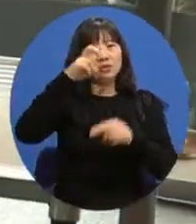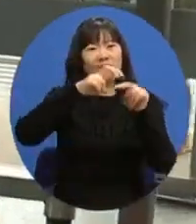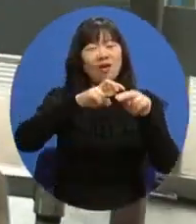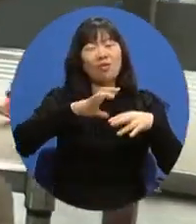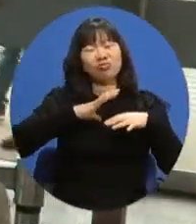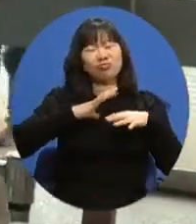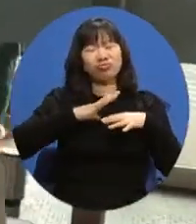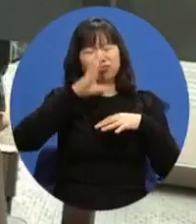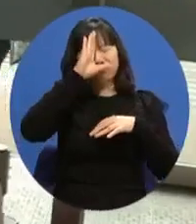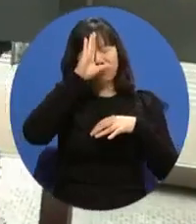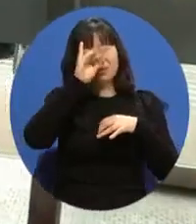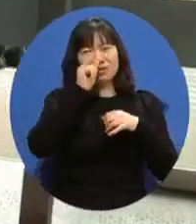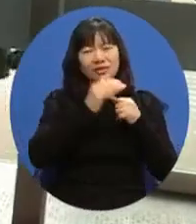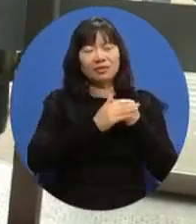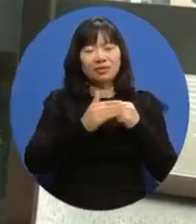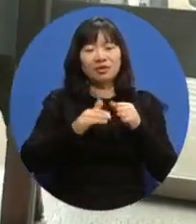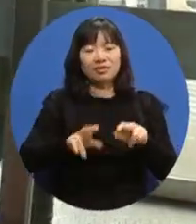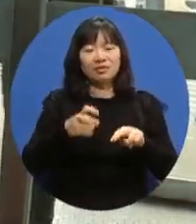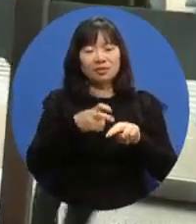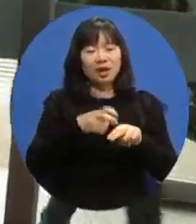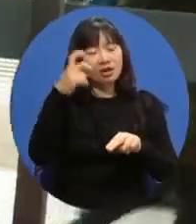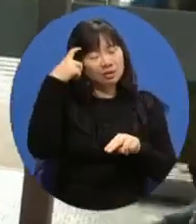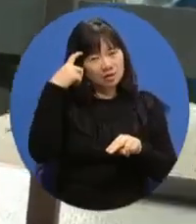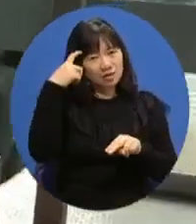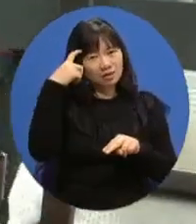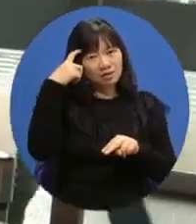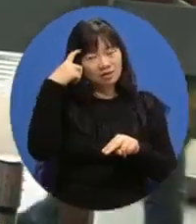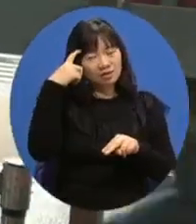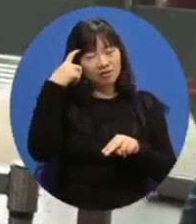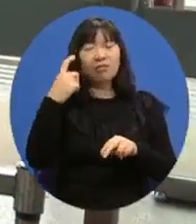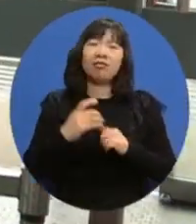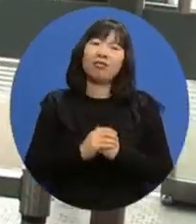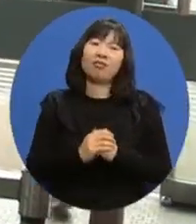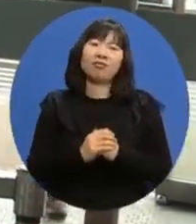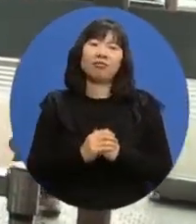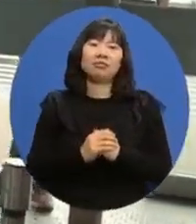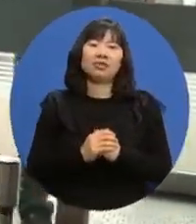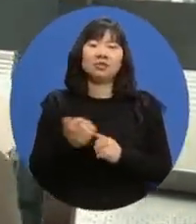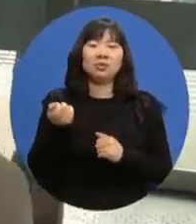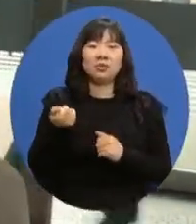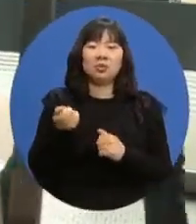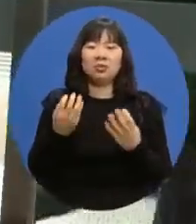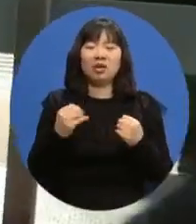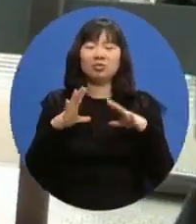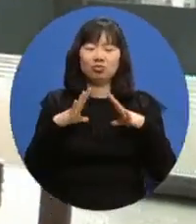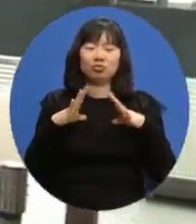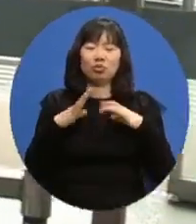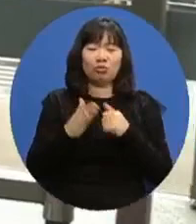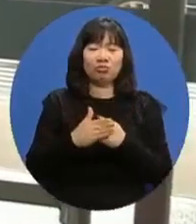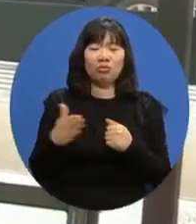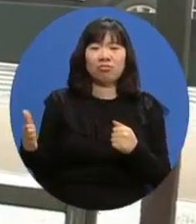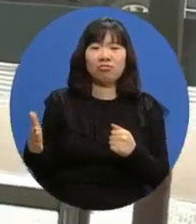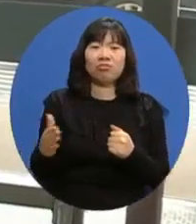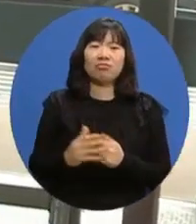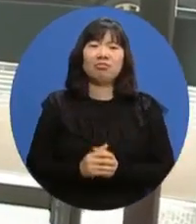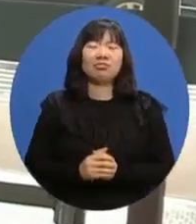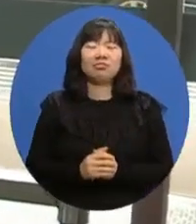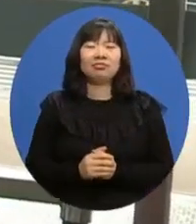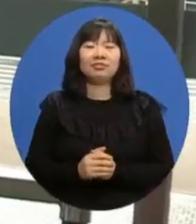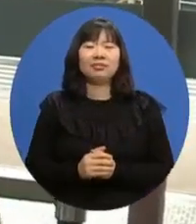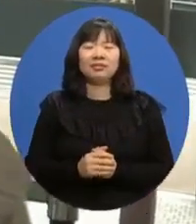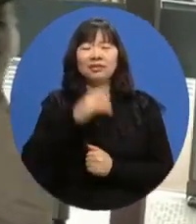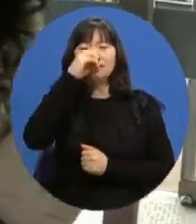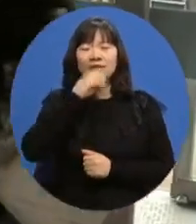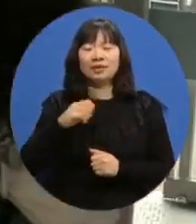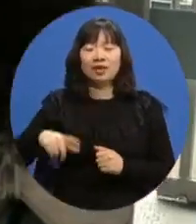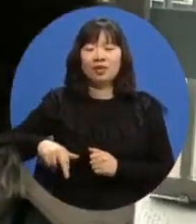때문에요. 지금 막상 탈래니까 막 좀 많이 무서워가지고